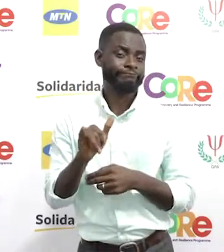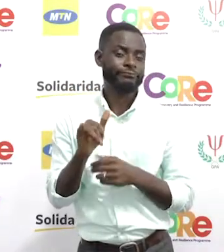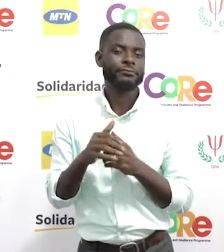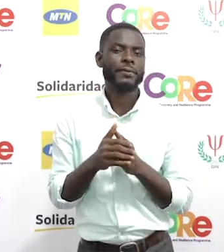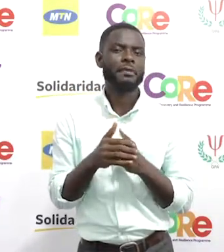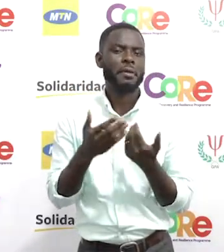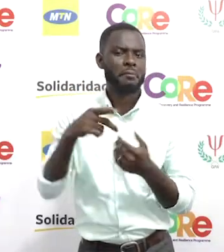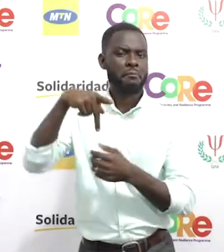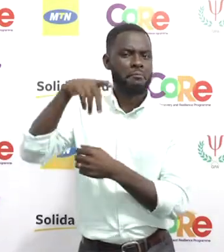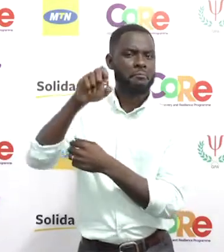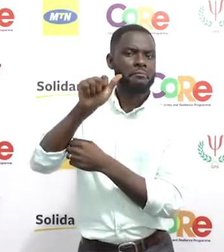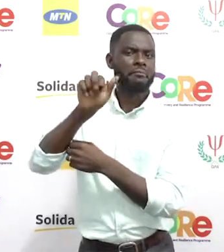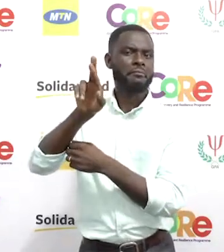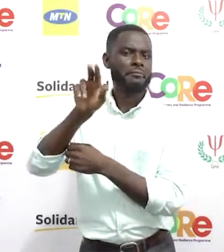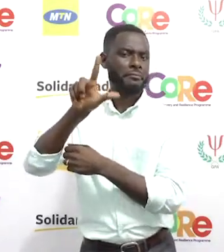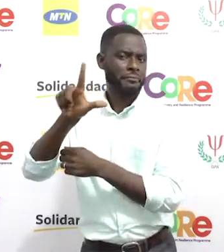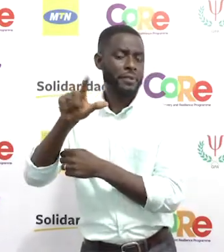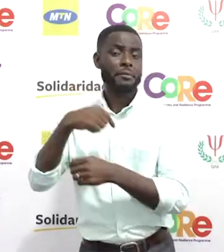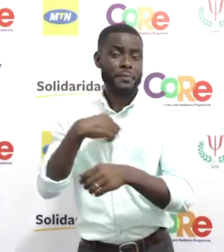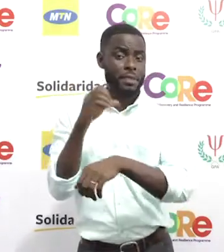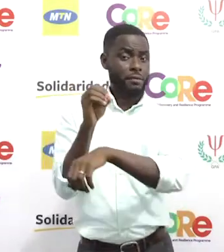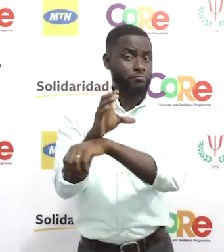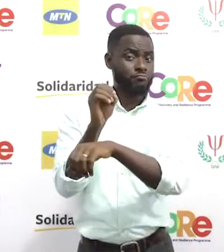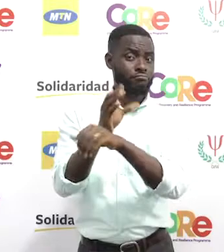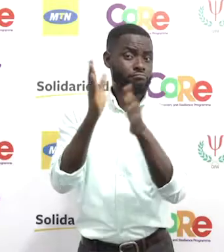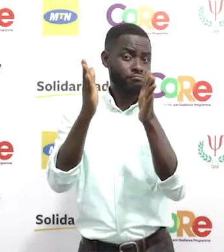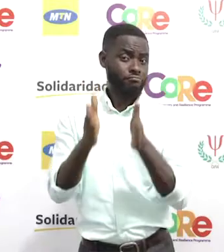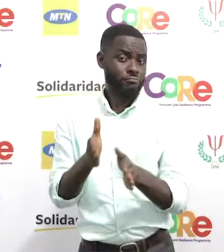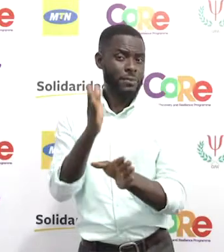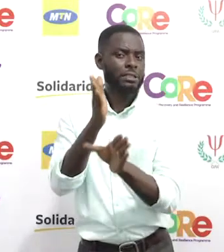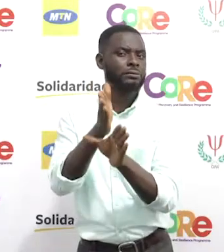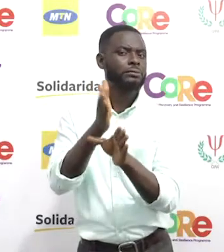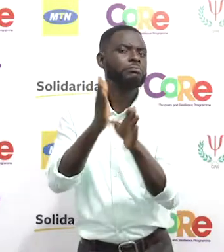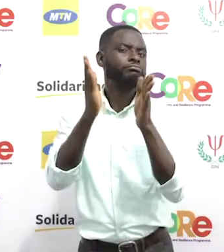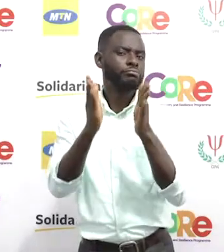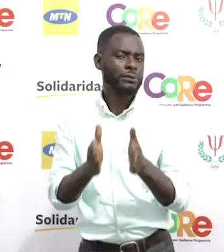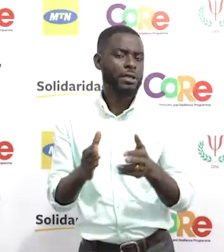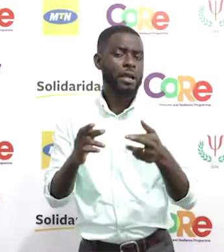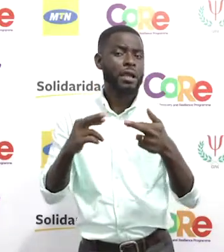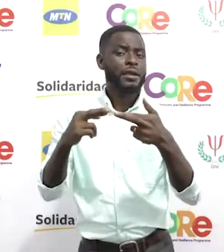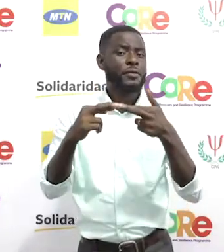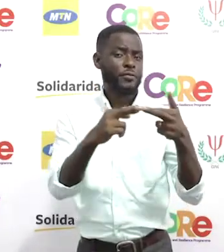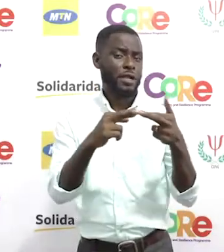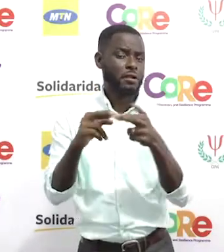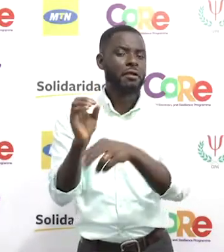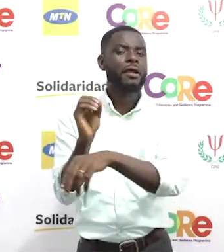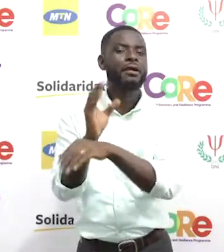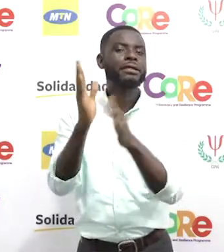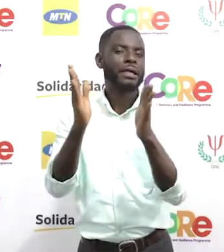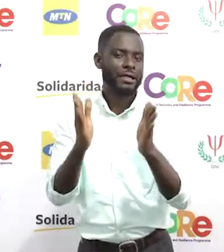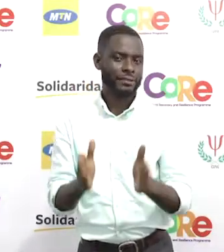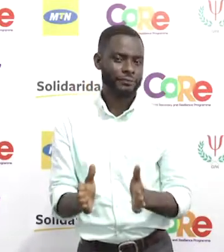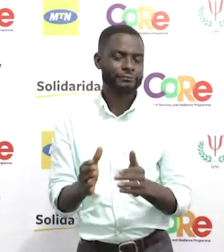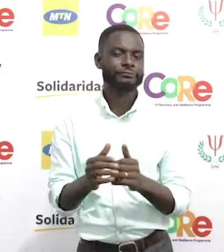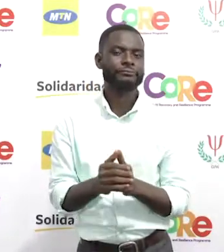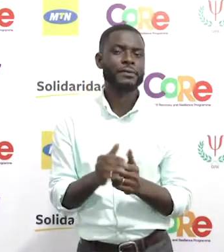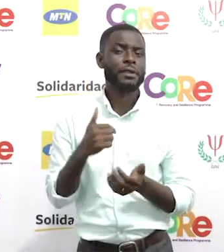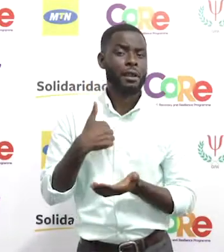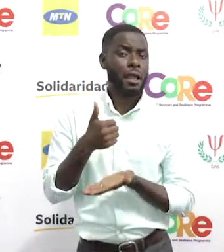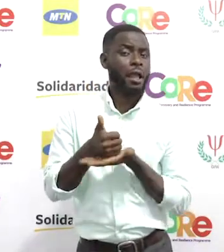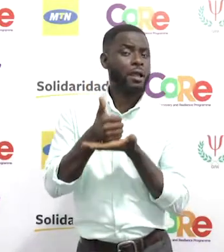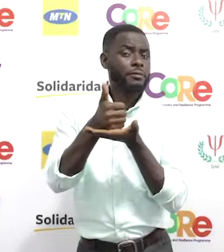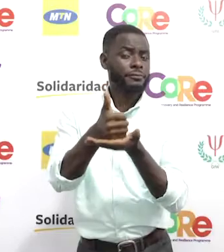pel, mijimo koni ichon ye jwe momli nshikpa moni limli. Ni nga wolo, ke ha meni minshra, ke ha glamli mpoti